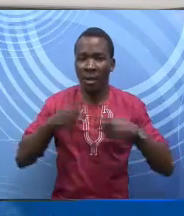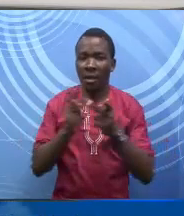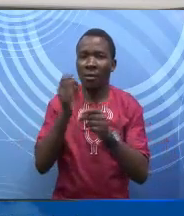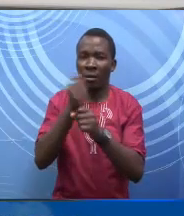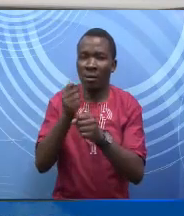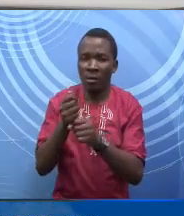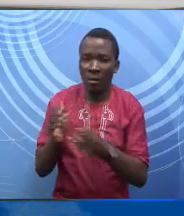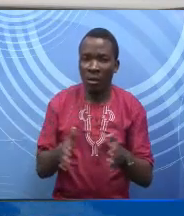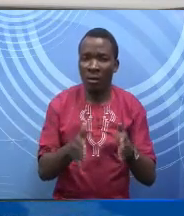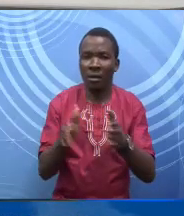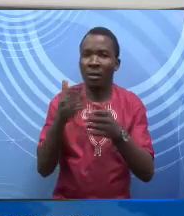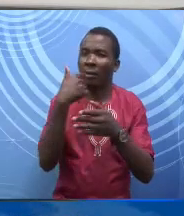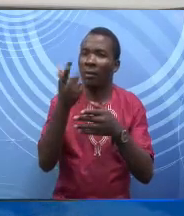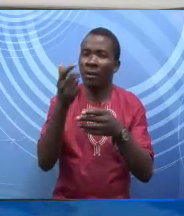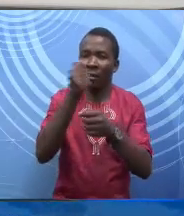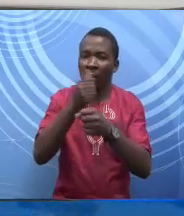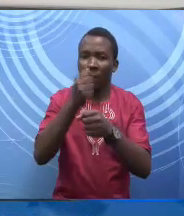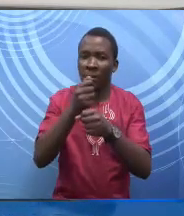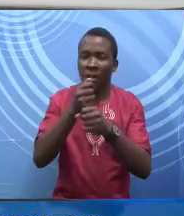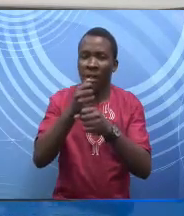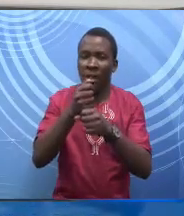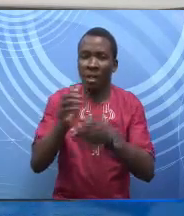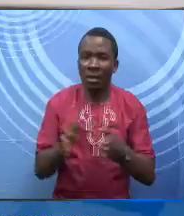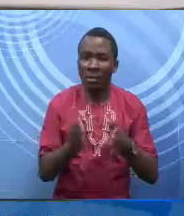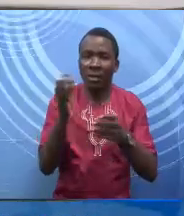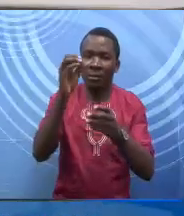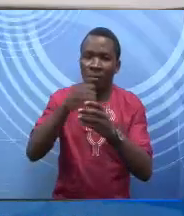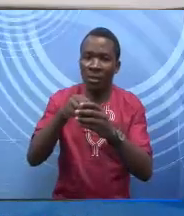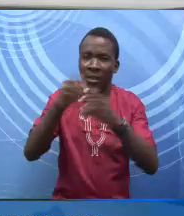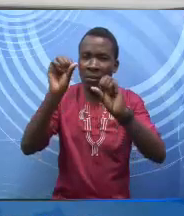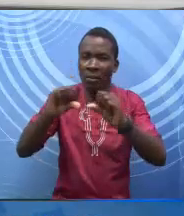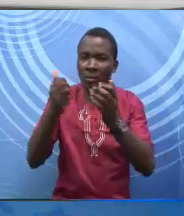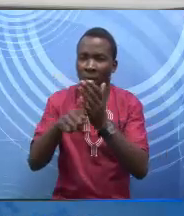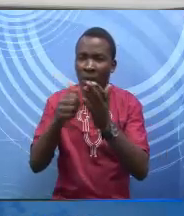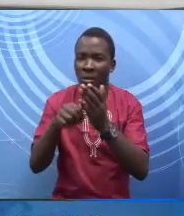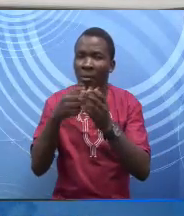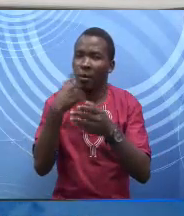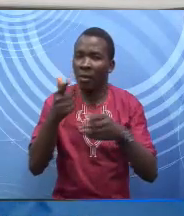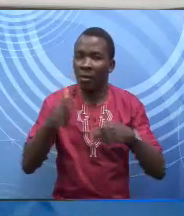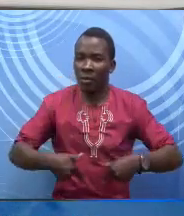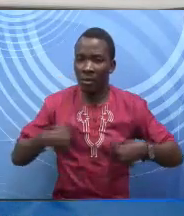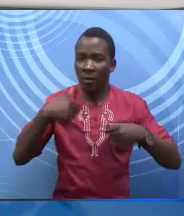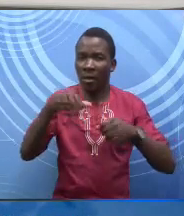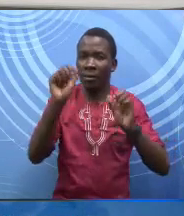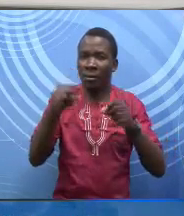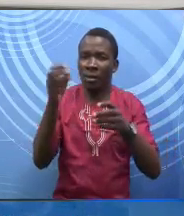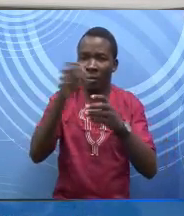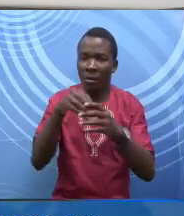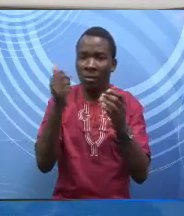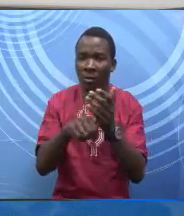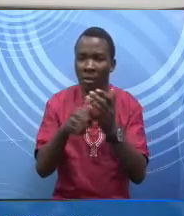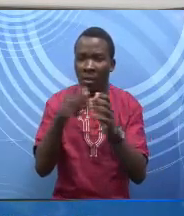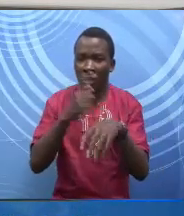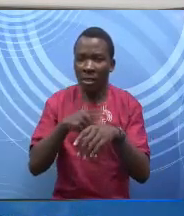karere, bavuga ko ikorwa ry'iyo mihanda riri kubashyira mu manegeka, ibintu bashimangira ko bishobora no gushyira ubuzima bwabo mu kaga. Ni mu gihe